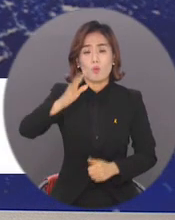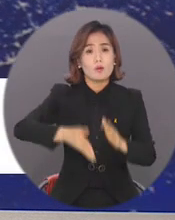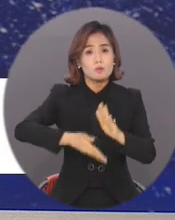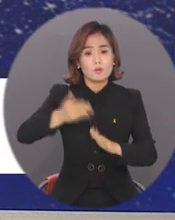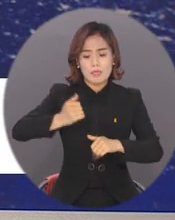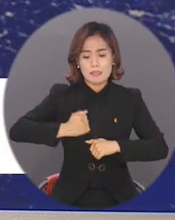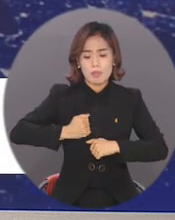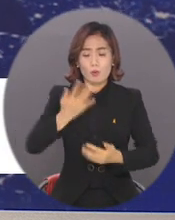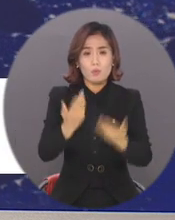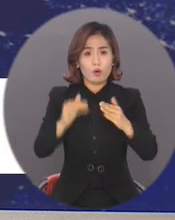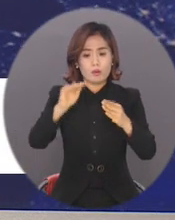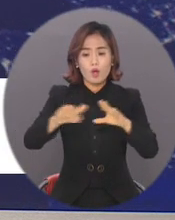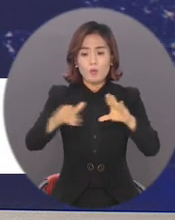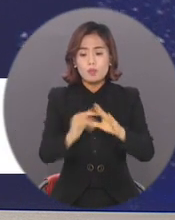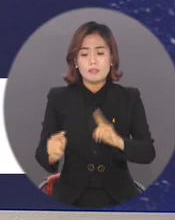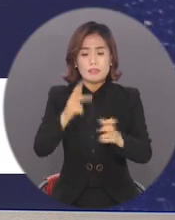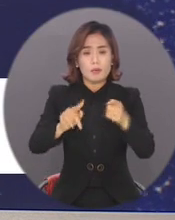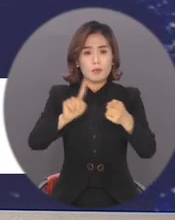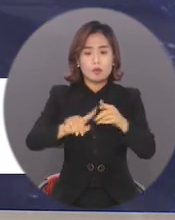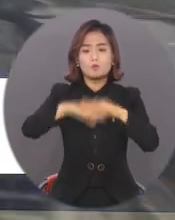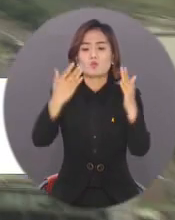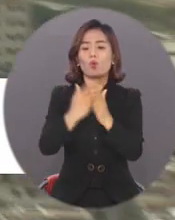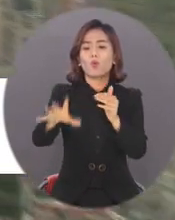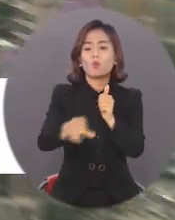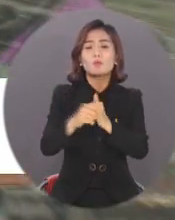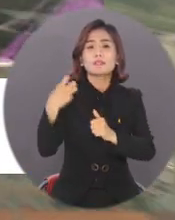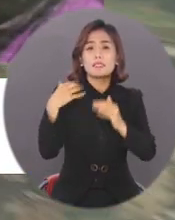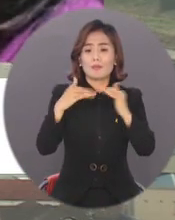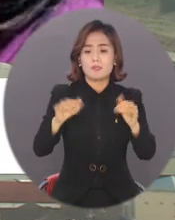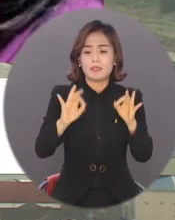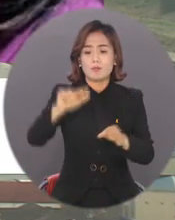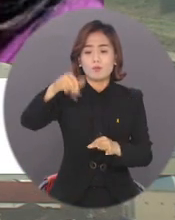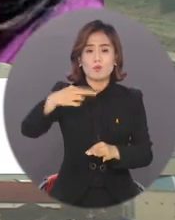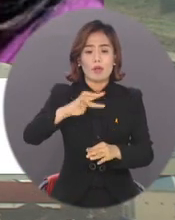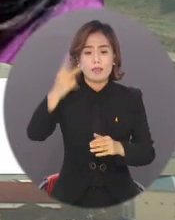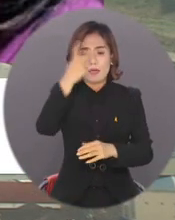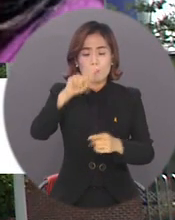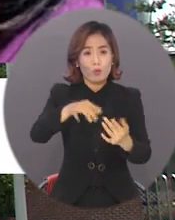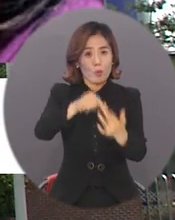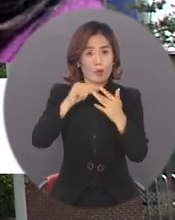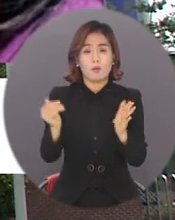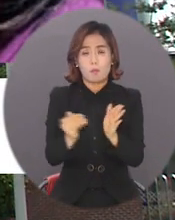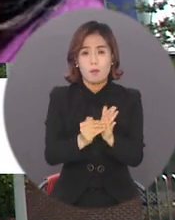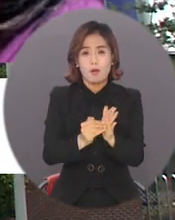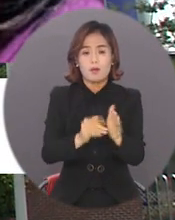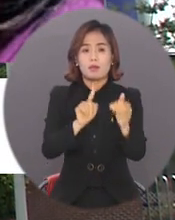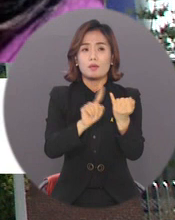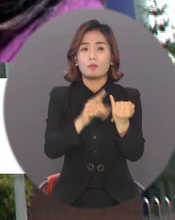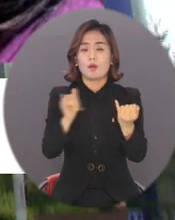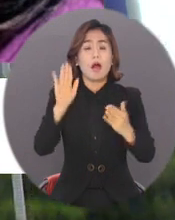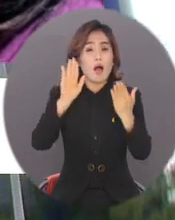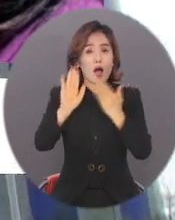광주시는 상무소각장 문화재생사업의 총괄 기획자로 김규랑 감독을 선정했다고 밝혔습니다. 김